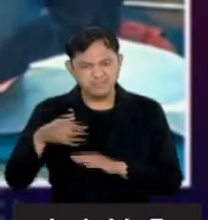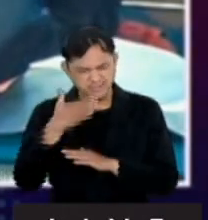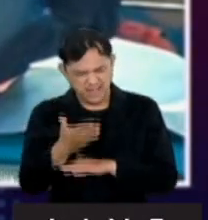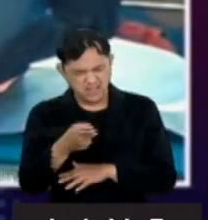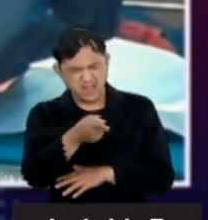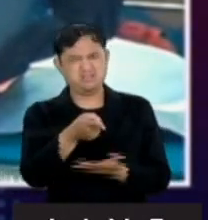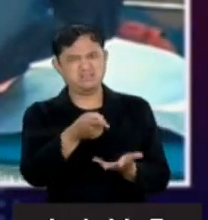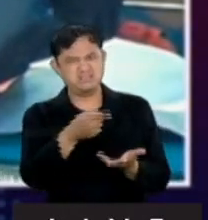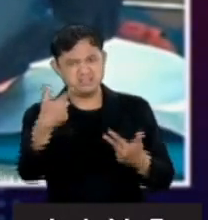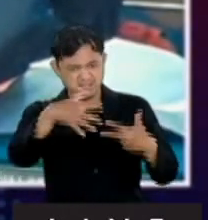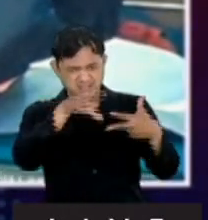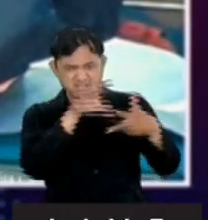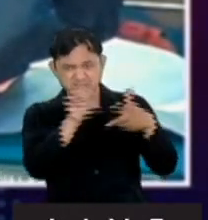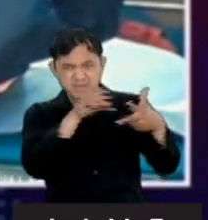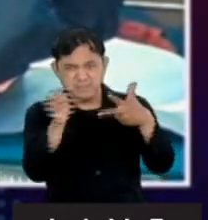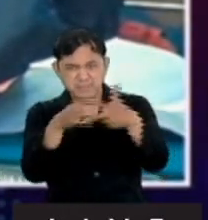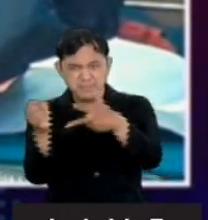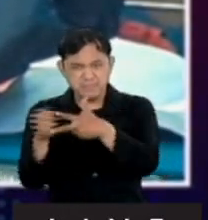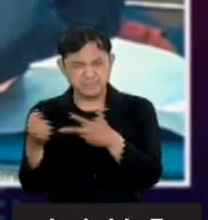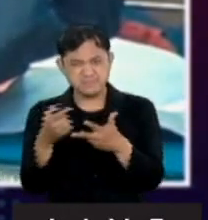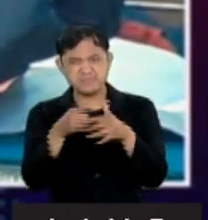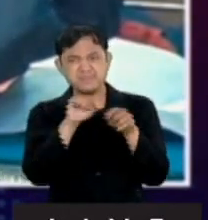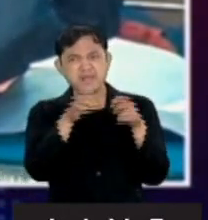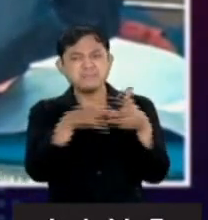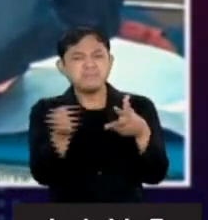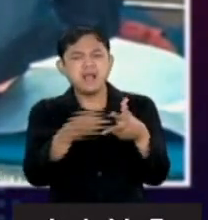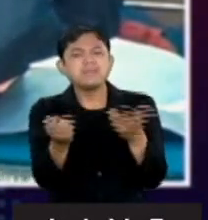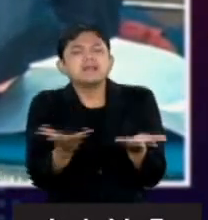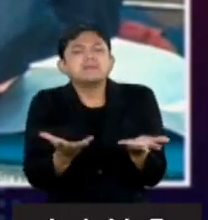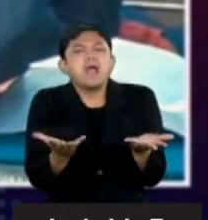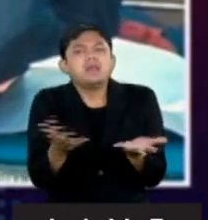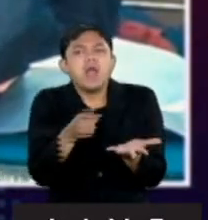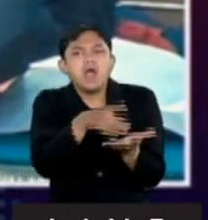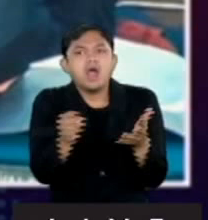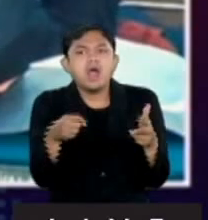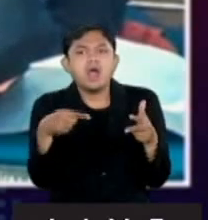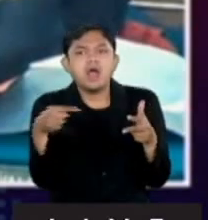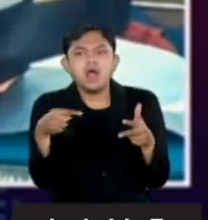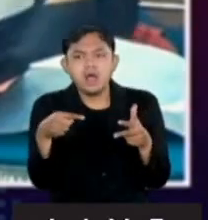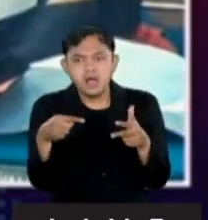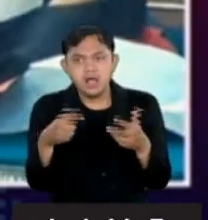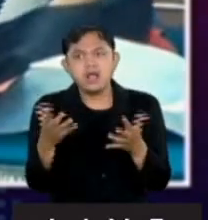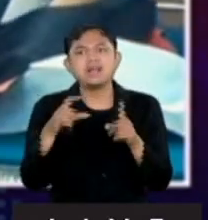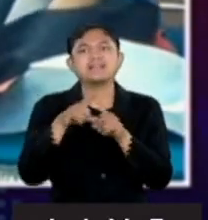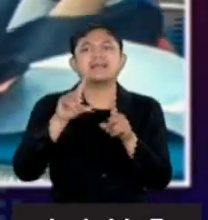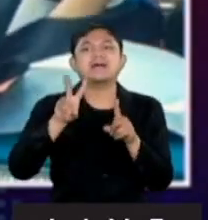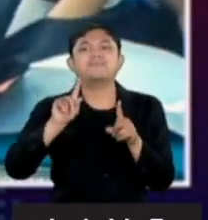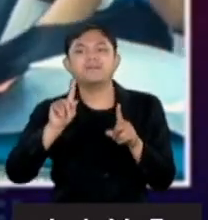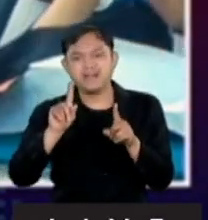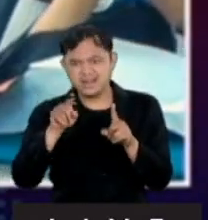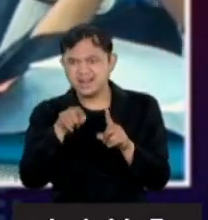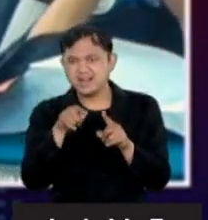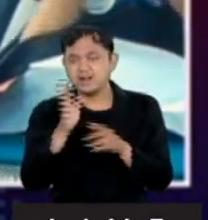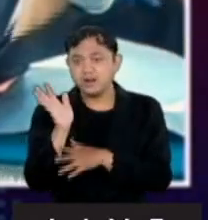kemudian mengatakan bahwa dia diminta untuk mengambil dari DVR CCTV tersebut. Demikian